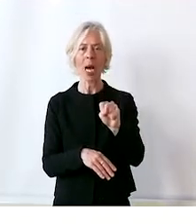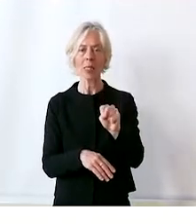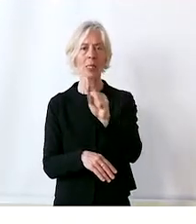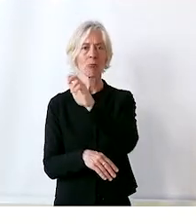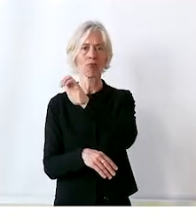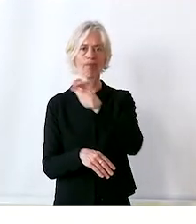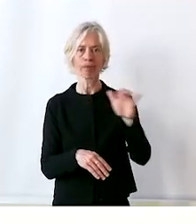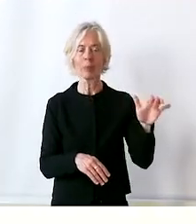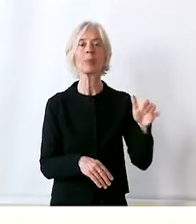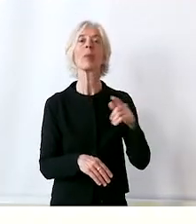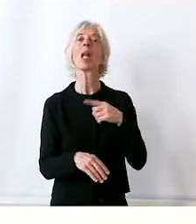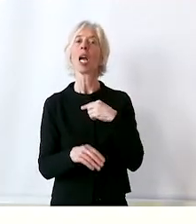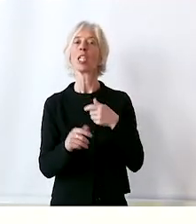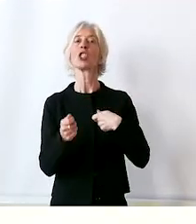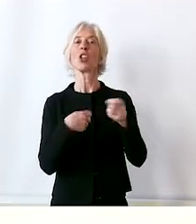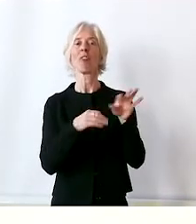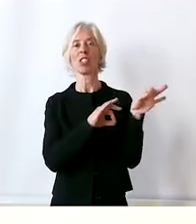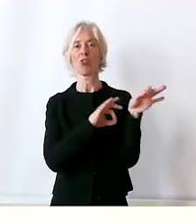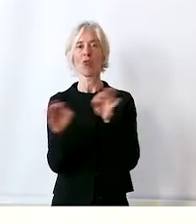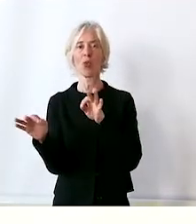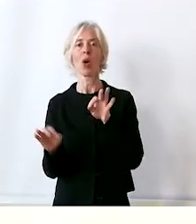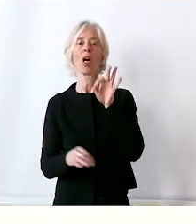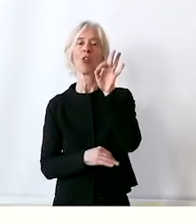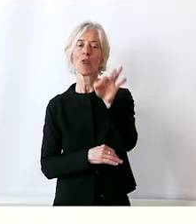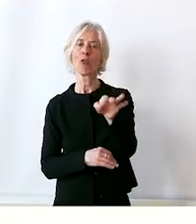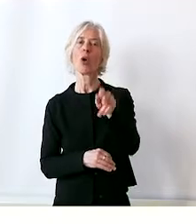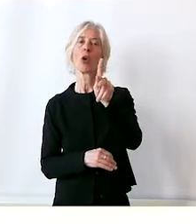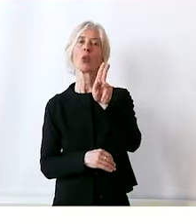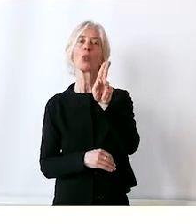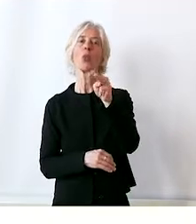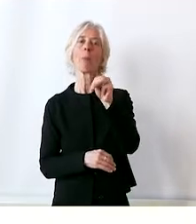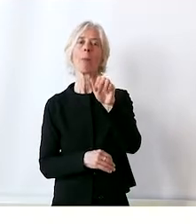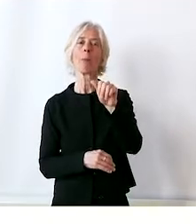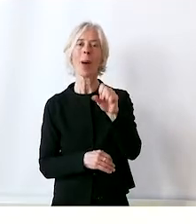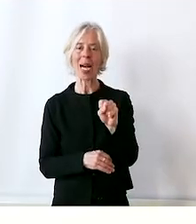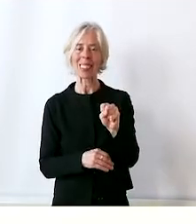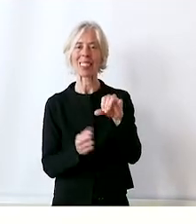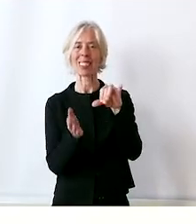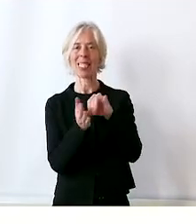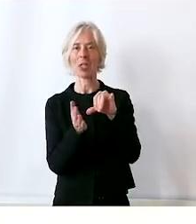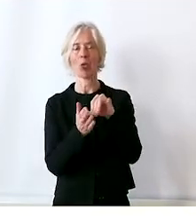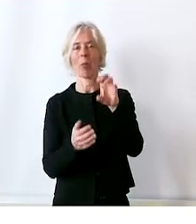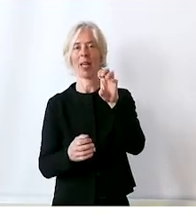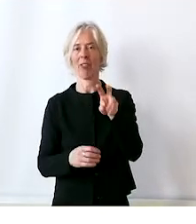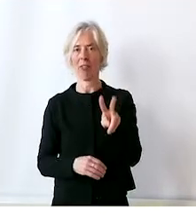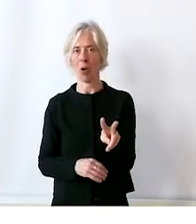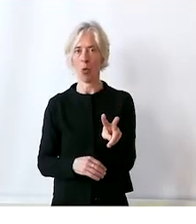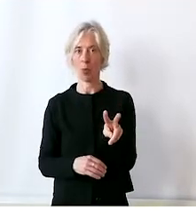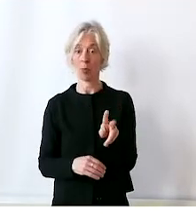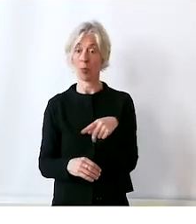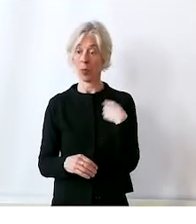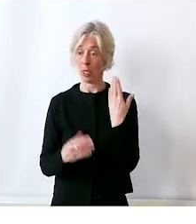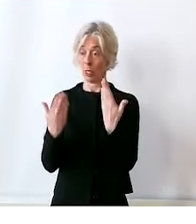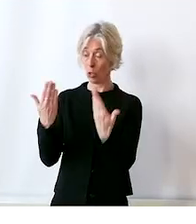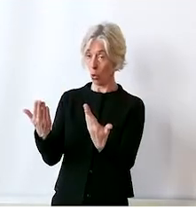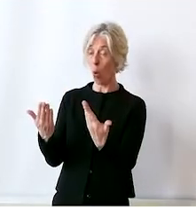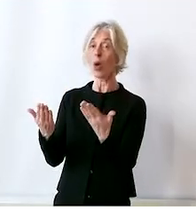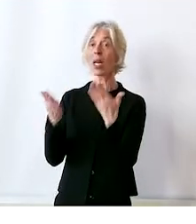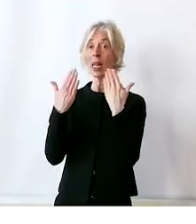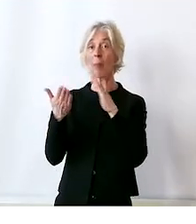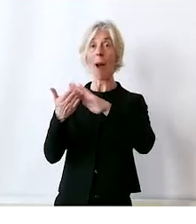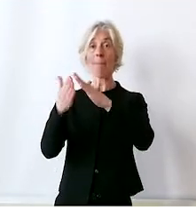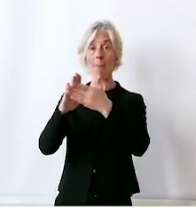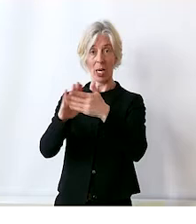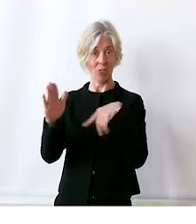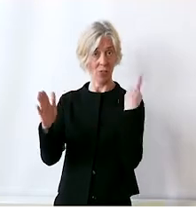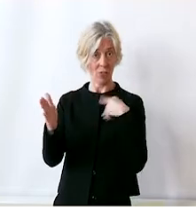Kummers Kompetenzzentrum Umwelt e.V. Wir unterzeichnen den Klimapakt, weil wir der Überzeugung sind, dass